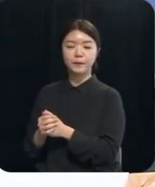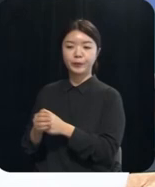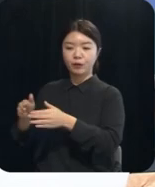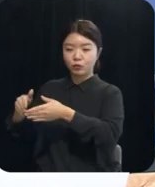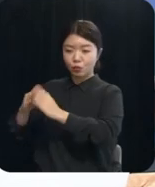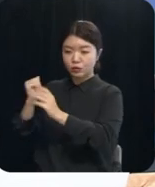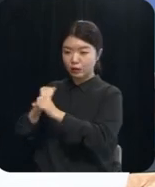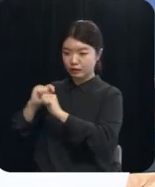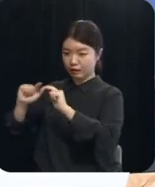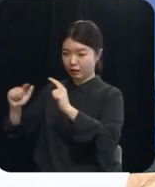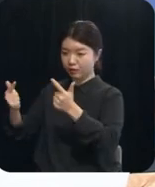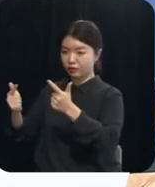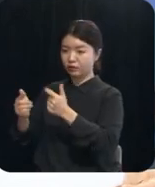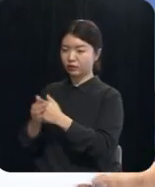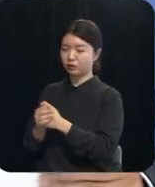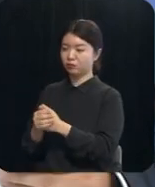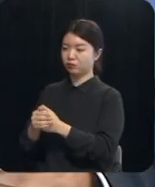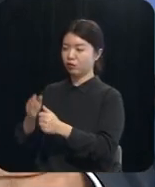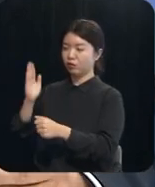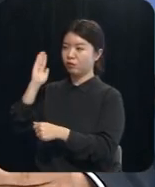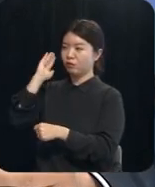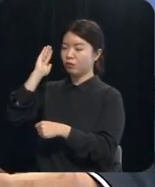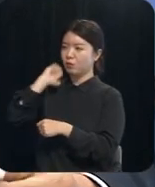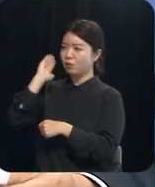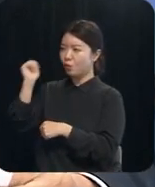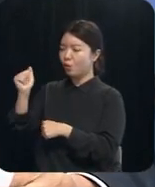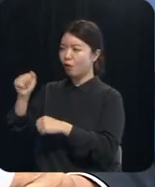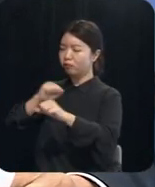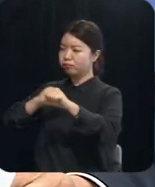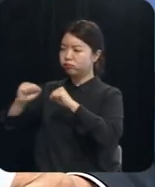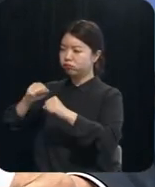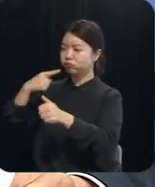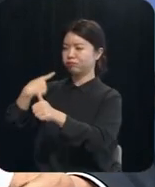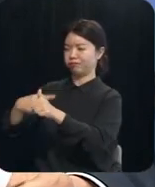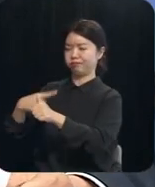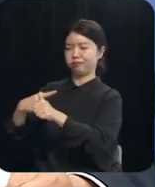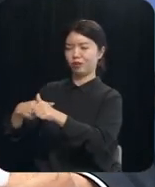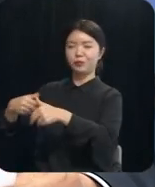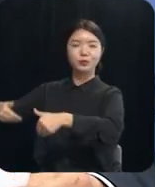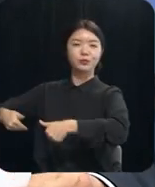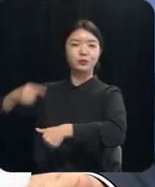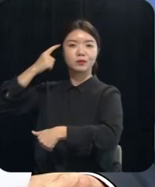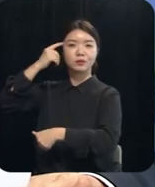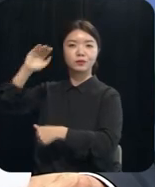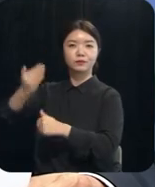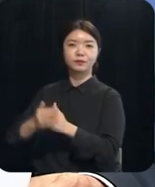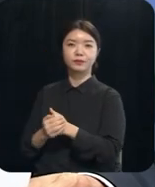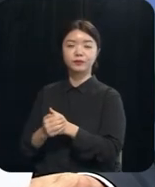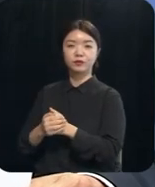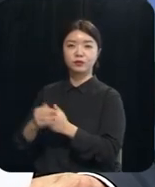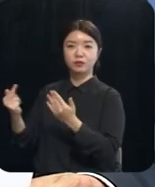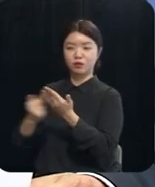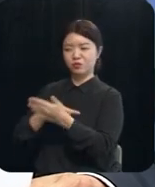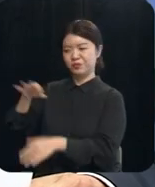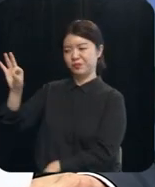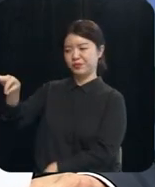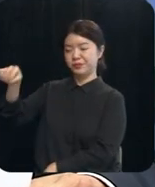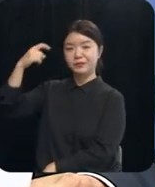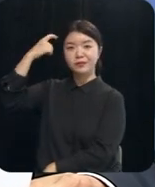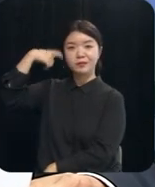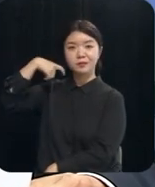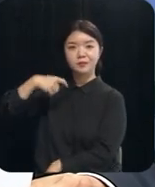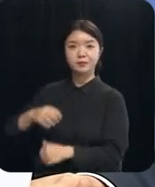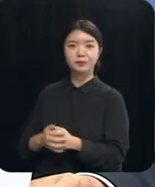설치하지 않는 대통령의 그러한 행위를 비난하지 않을 수 없습니다. 제주 홀대인 것이죠.